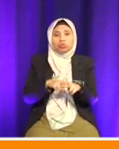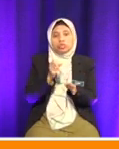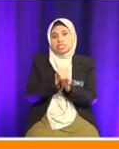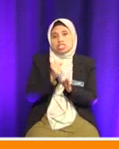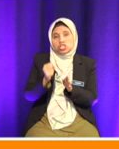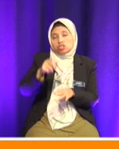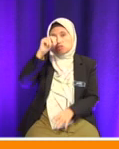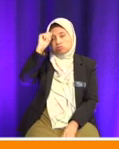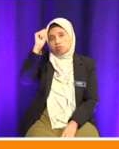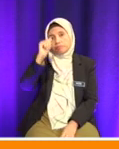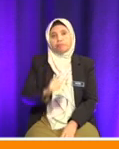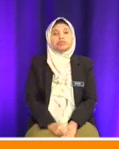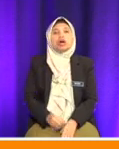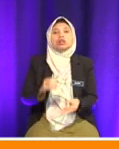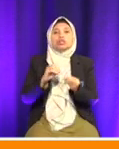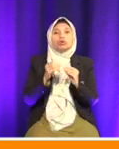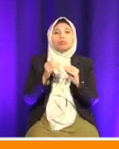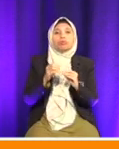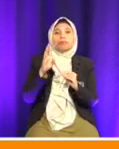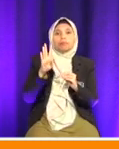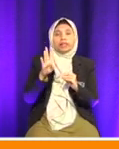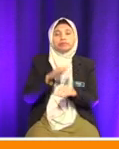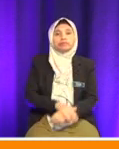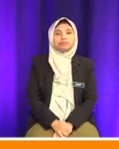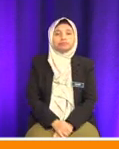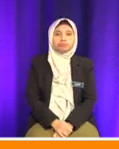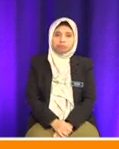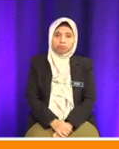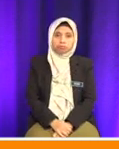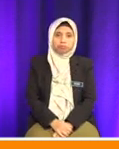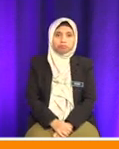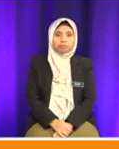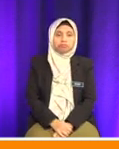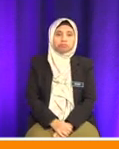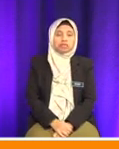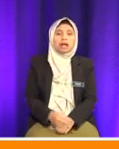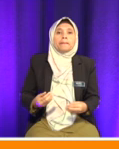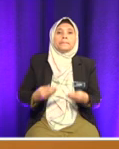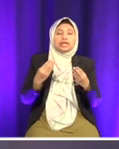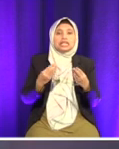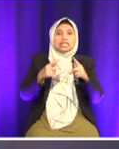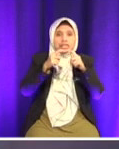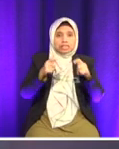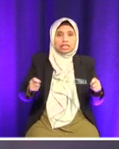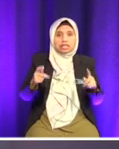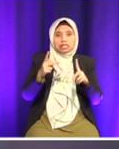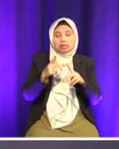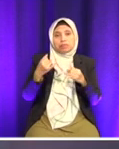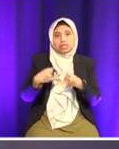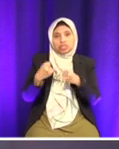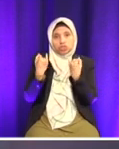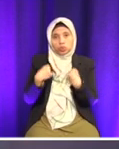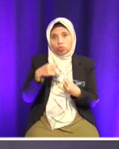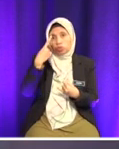subhanahu wa ta'ala yang keempatnya agak-agak apa namanya yang keempat memberi ketenangan kepada jiwa untuk